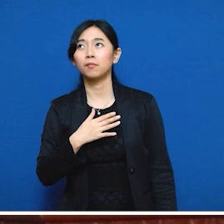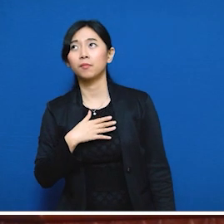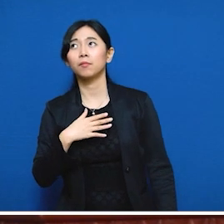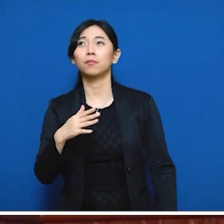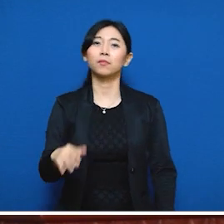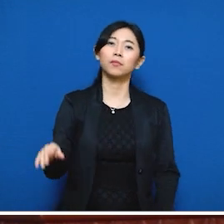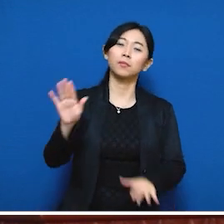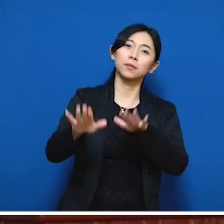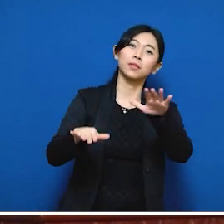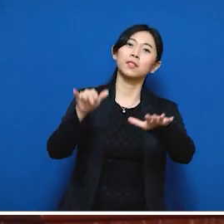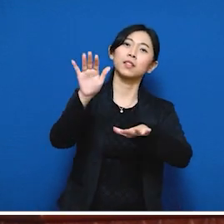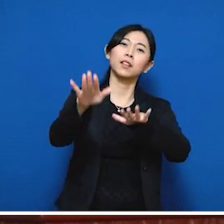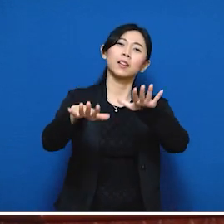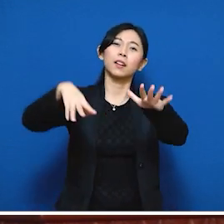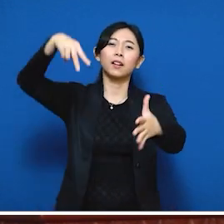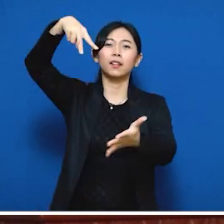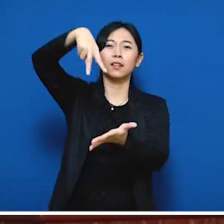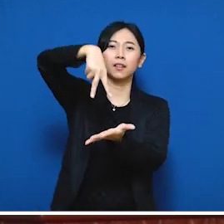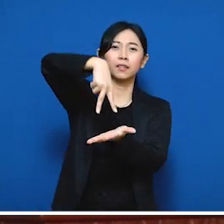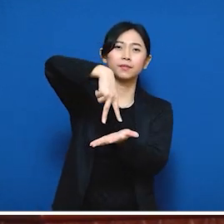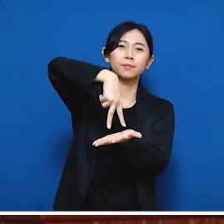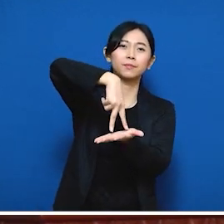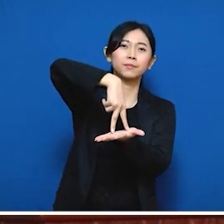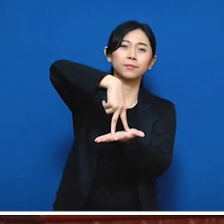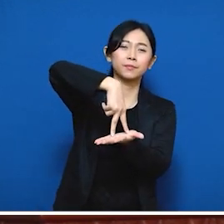ku jalan dan berdiri.